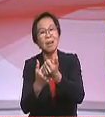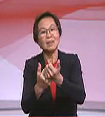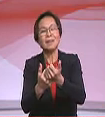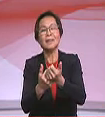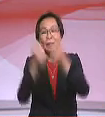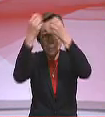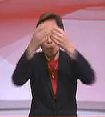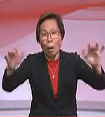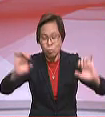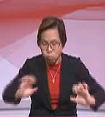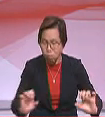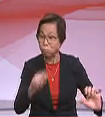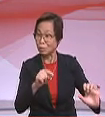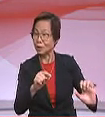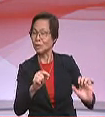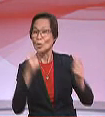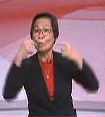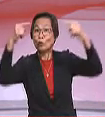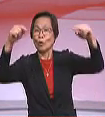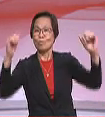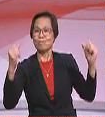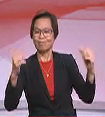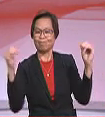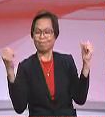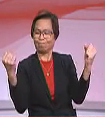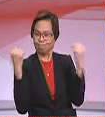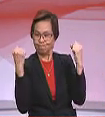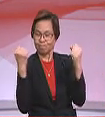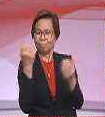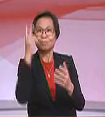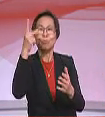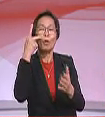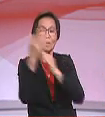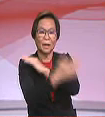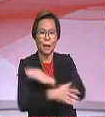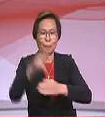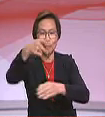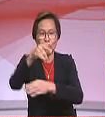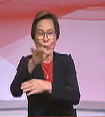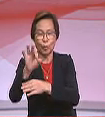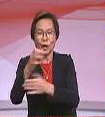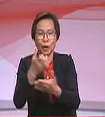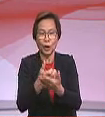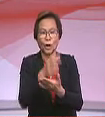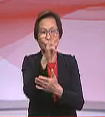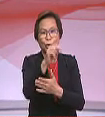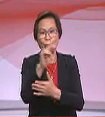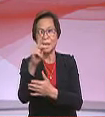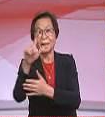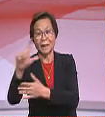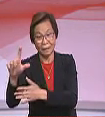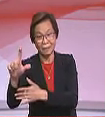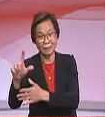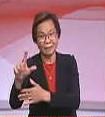darurat yang dilihat berjaya menstabilkan ketegangan politik negara. Profesor Ekonomi Universiti Kuala Lumpur Uni KL, Profesor